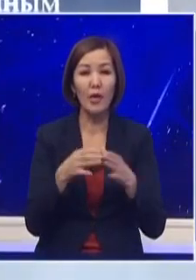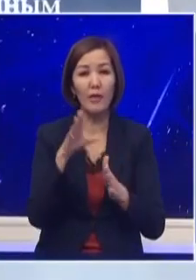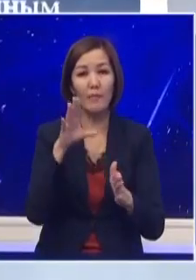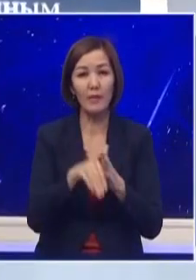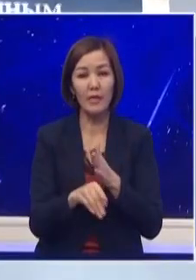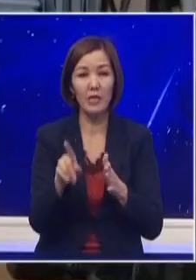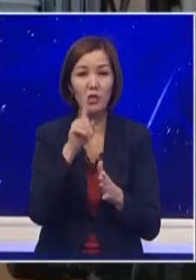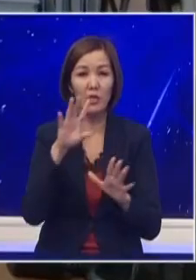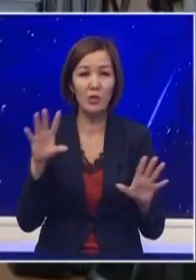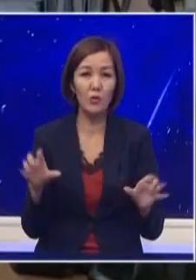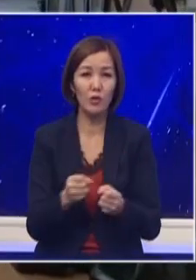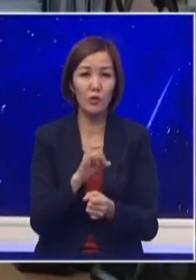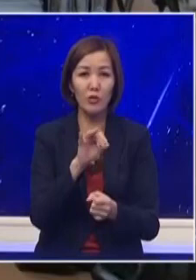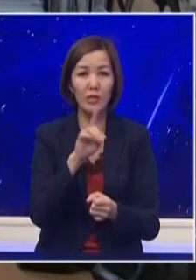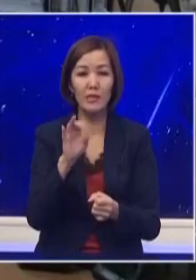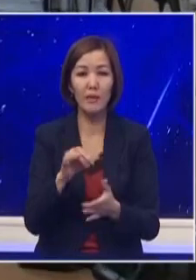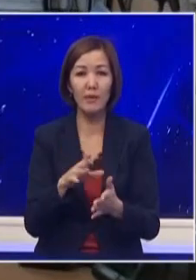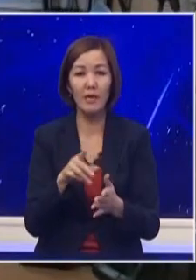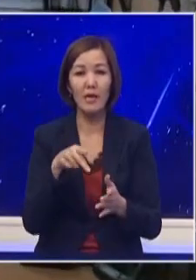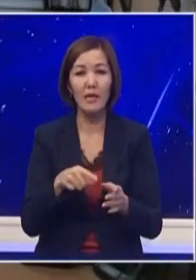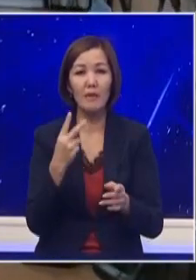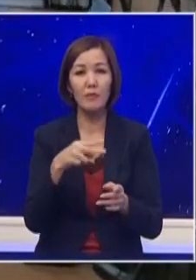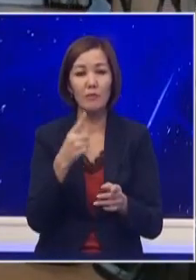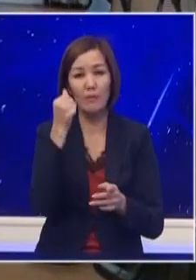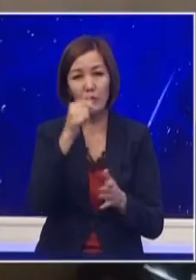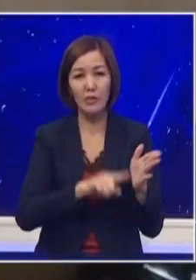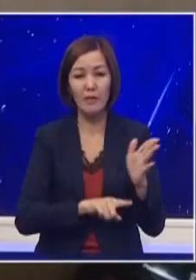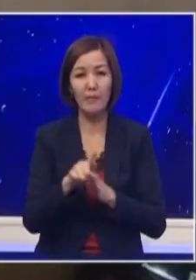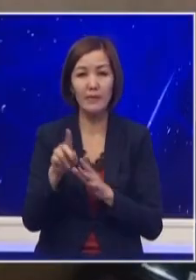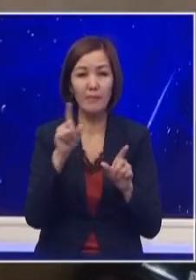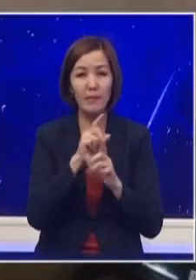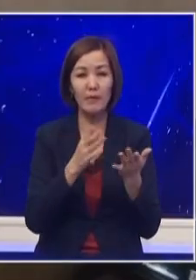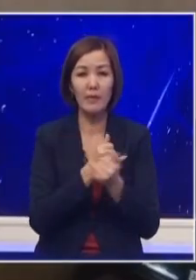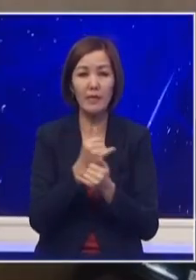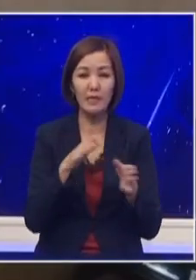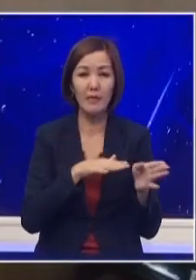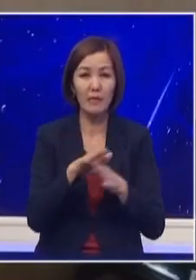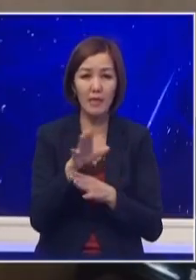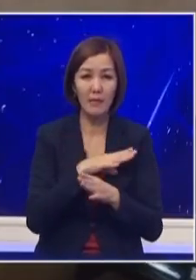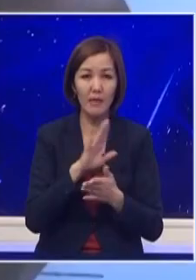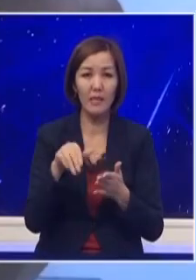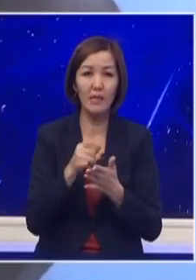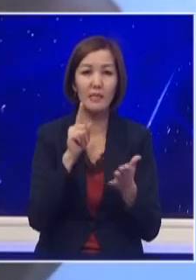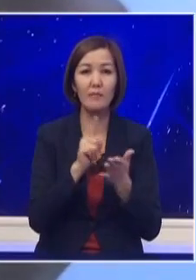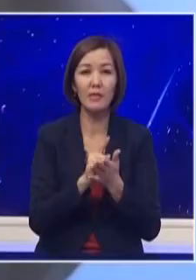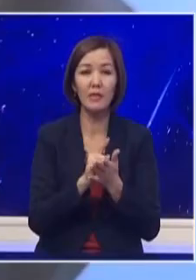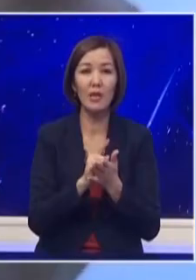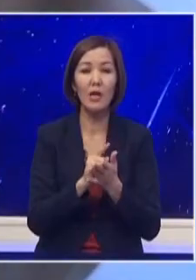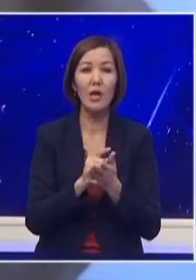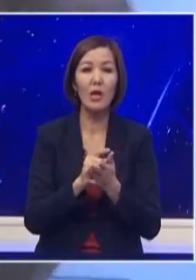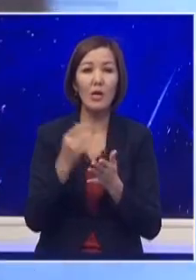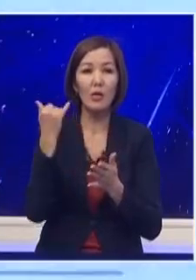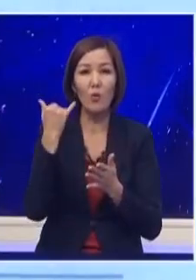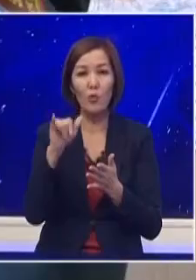жас құтқарушы Ризабек Темірхан. Ол 2021 жылдан бері осы мекемеде қызмет атқарып келеді. Негізгі міндеті түскен